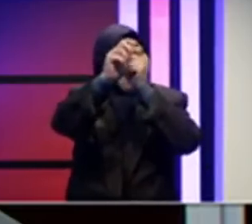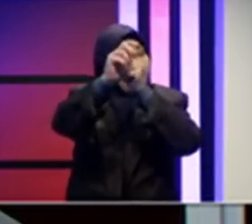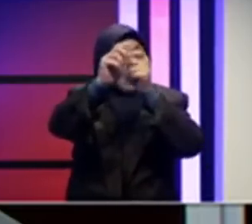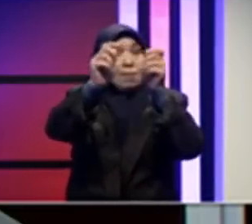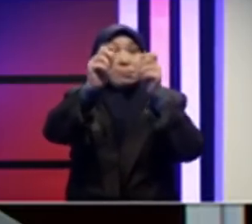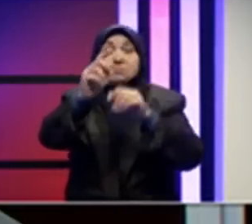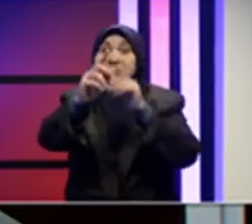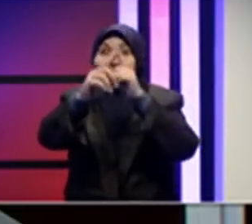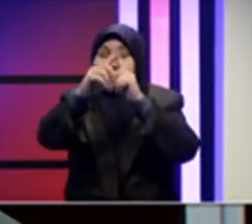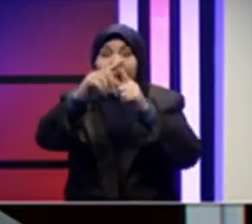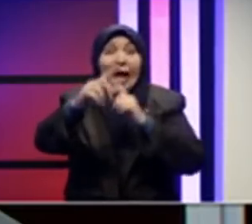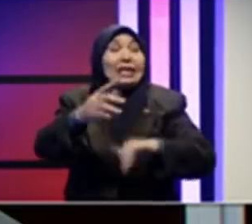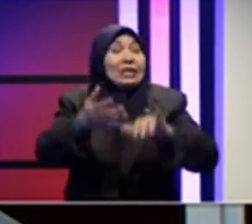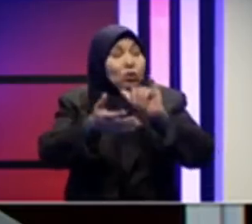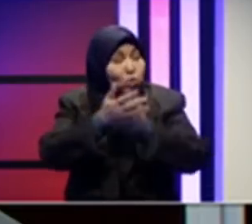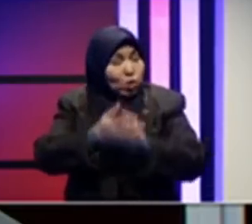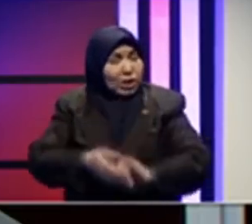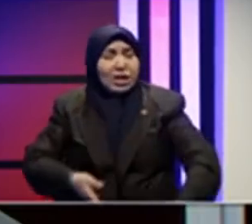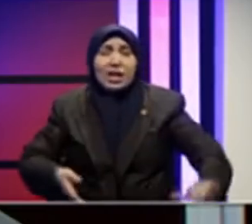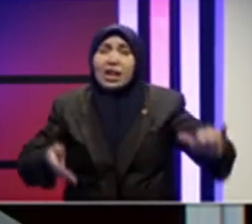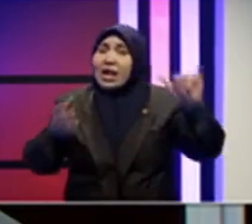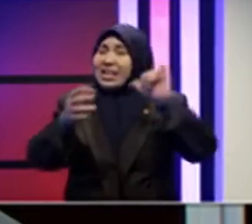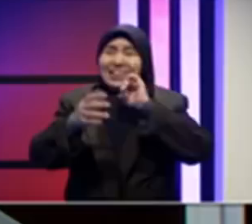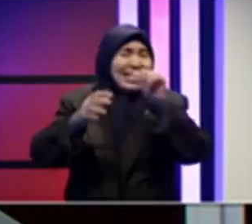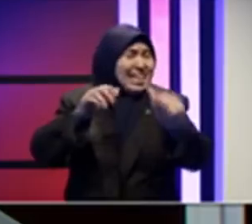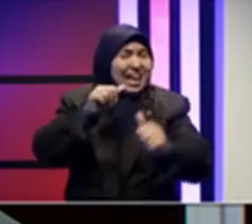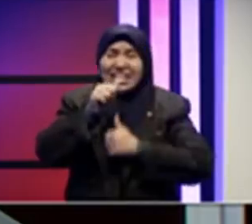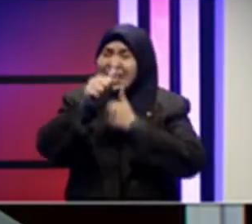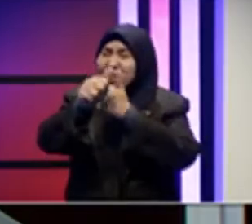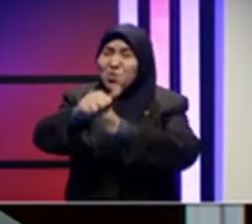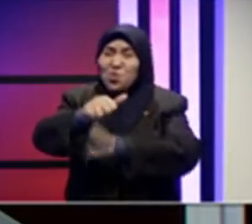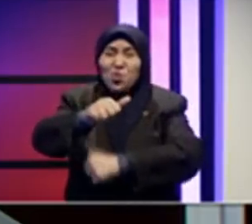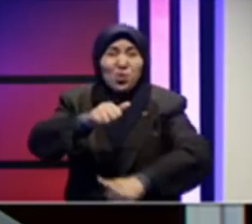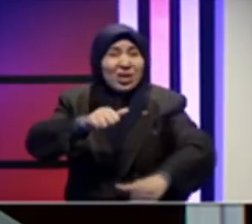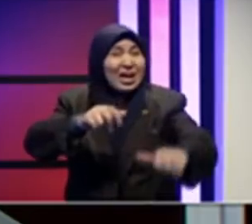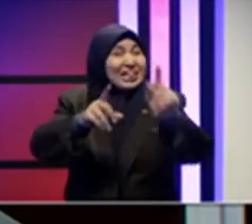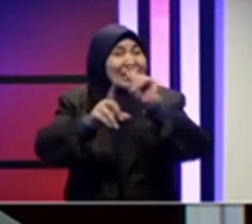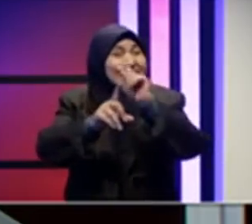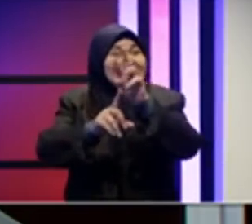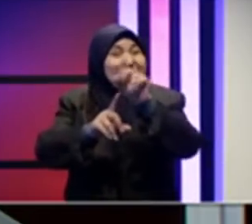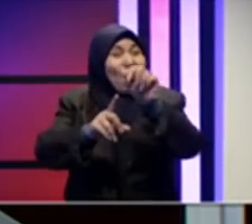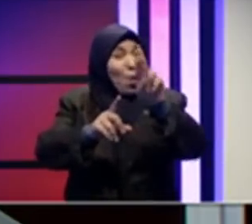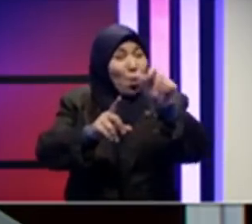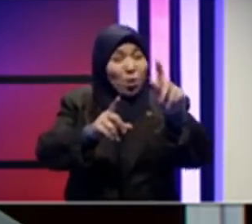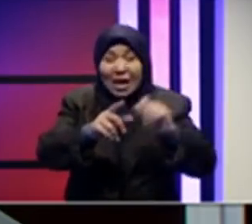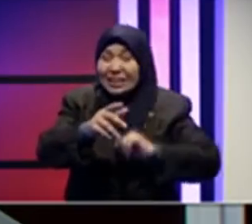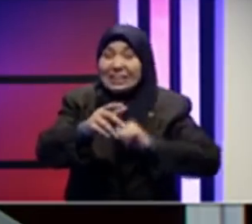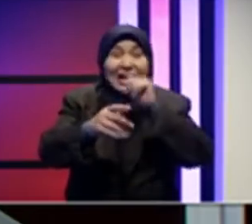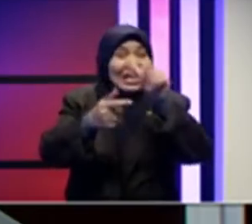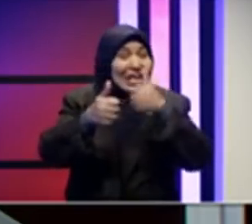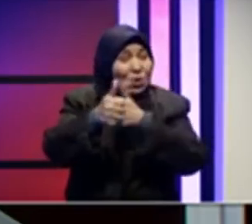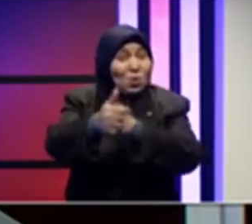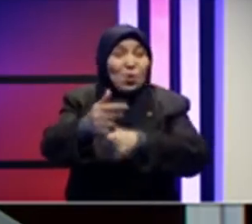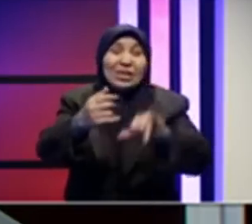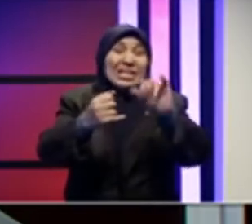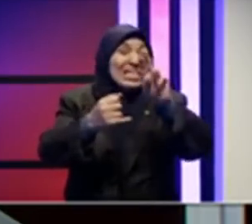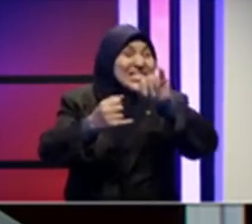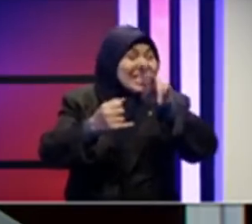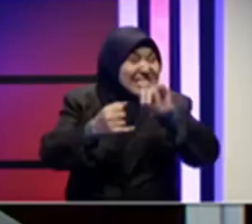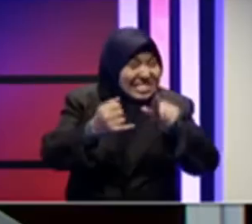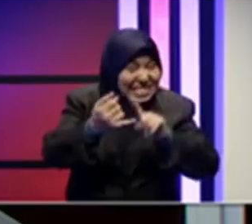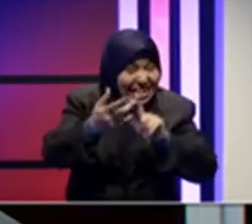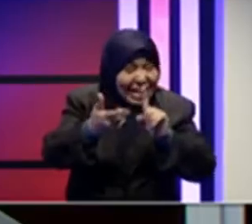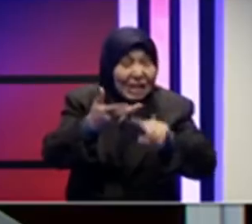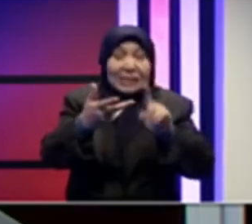yang tidak berasaskan pada Taurat, tidak berasaskan pada Injil, tidak berasaskan pada Quran, tetapi berasaskan kepada khilaf,